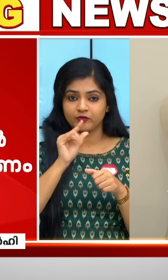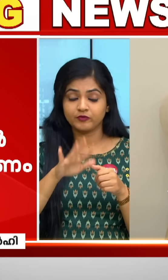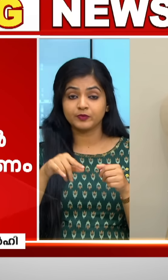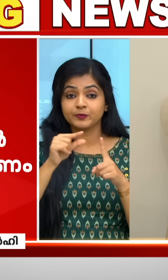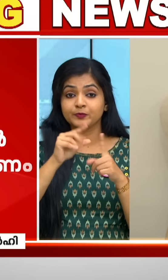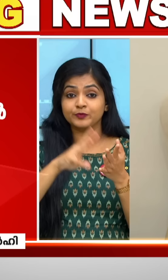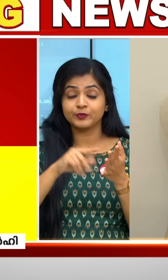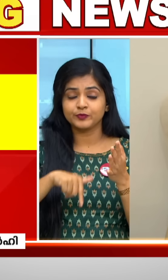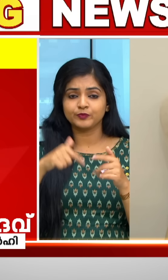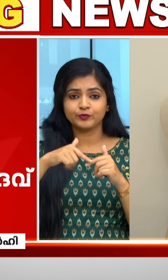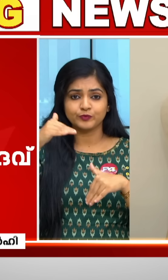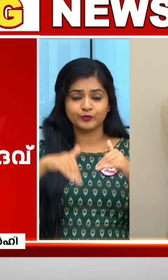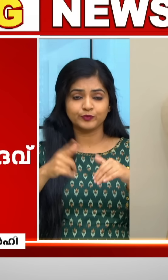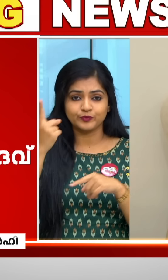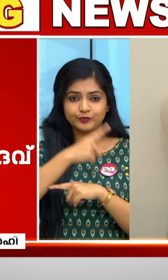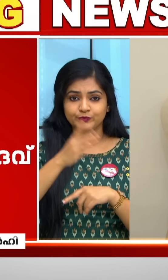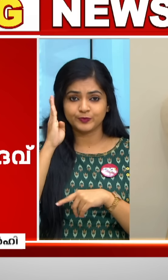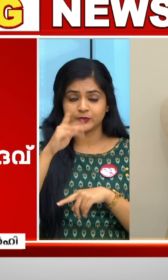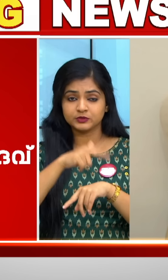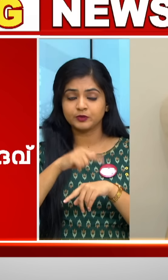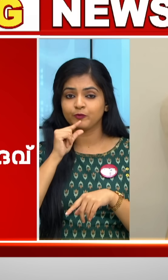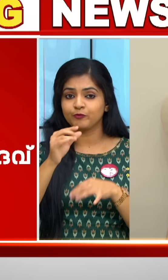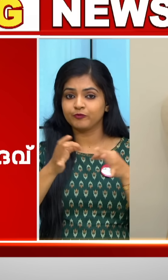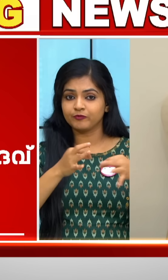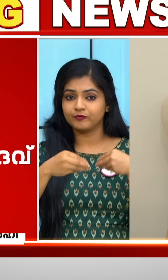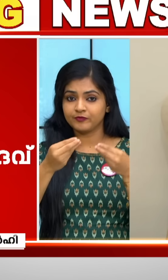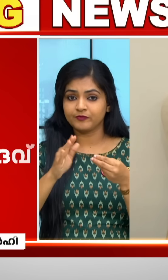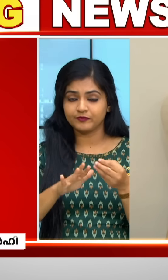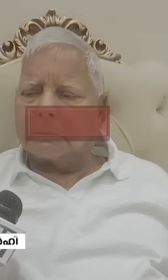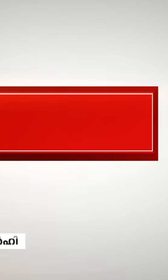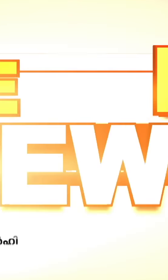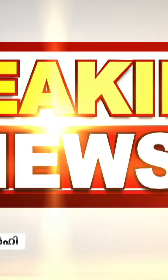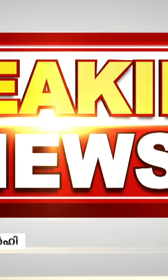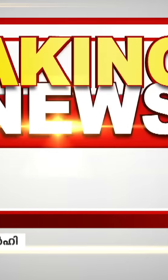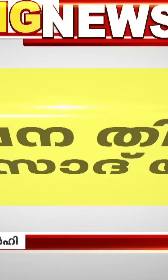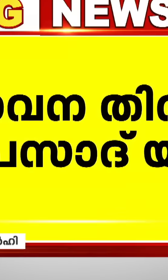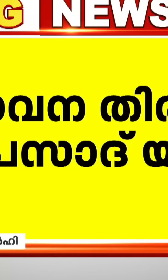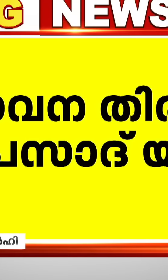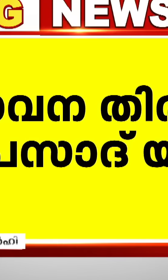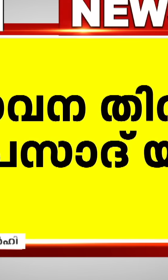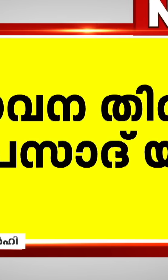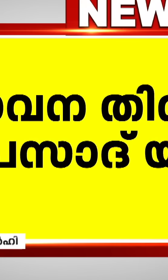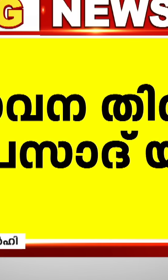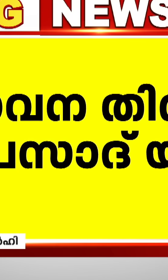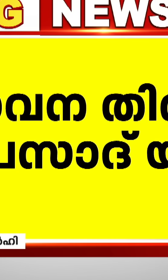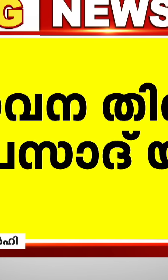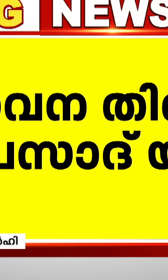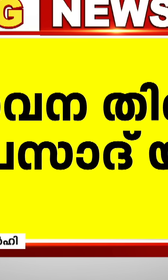തെരഞ്ഞെടുപ്പ് പ്രചരണ വേളയിലടക്കം ഇത് ചർച്ചയാക്കിയിരുന്നു. ഇതിനു പിന്നാലെയാണ് ഇപ്പോൾ ഈ ഒരു പ്രസ്താവന തിരുത്തിക്കൊണ്ട് ലാലു പ്രസാദ് യാദവ് രംഗത്ത്